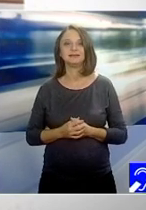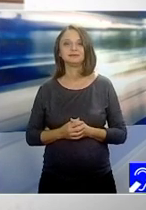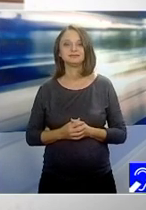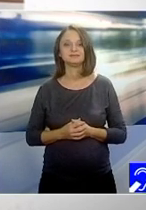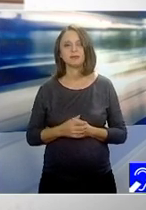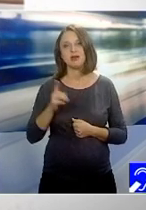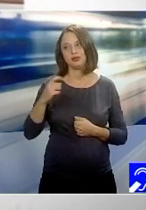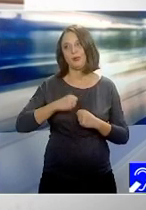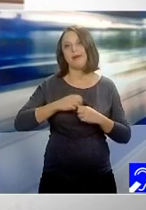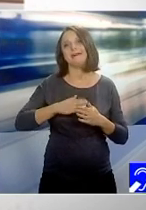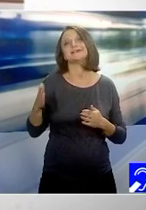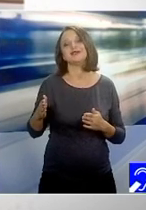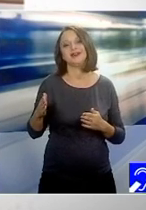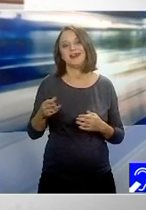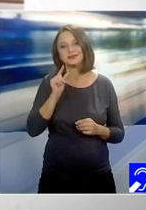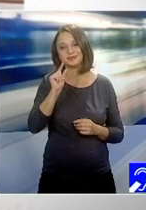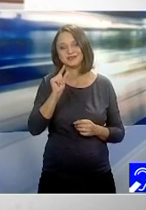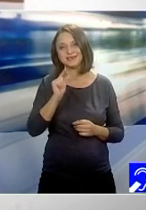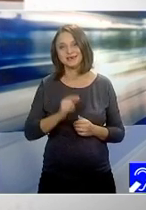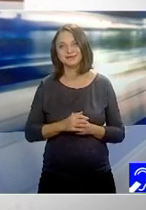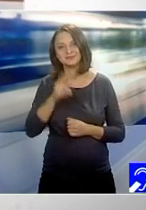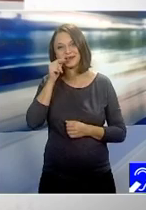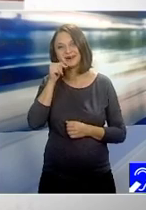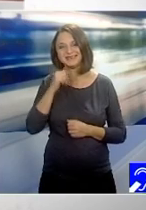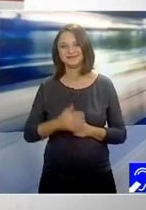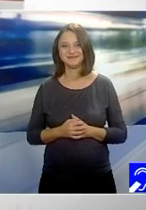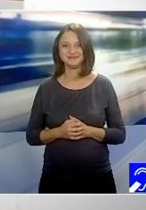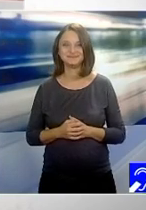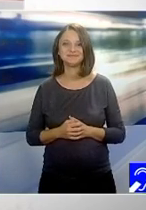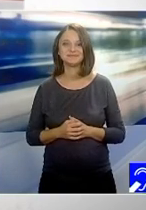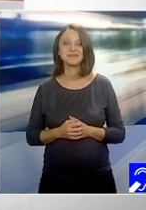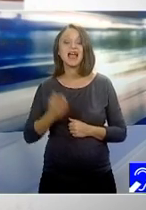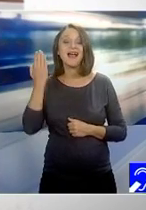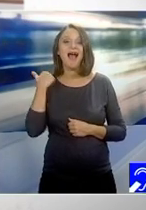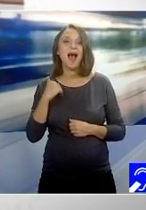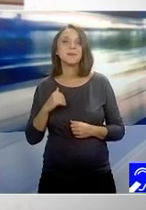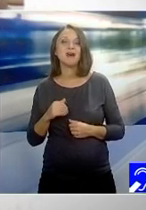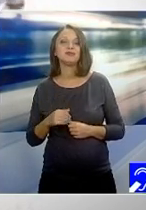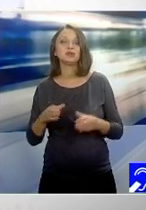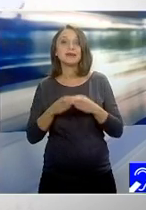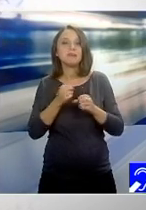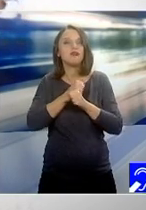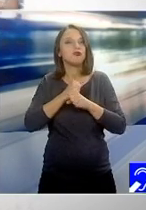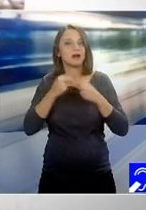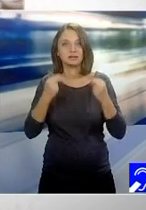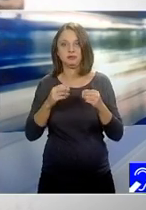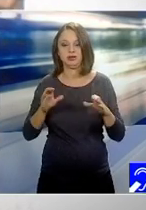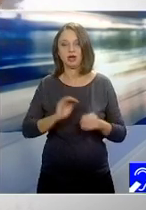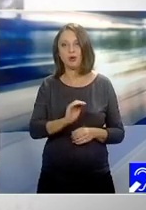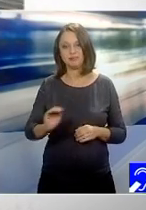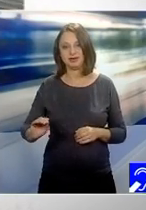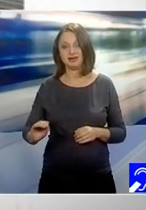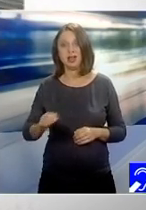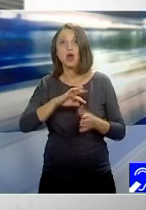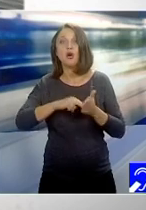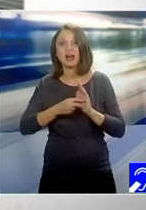că exagerează puțin. Știți ce am organizat eu? Am avut o echipă foarte bună de copii. Practic, organizarea e făcută cu